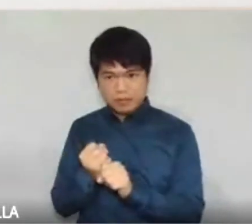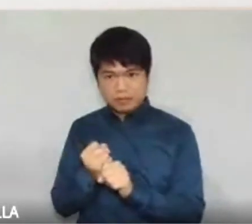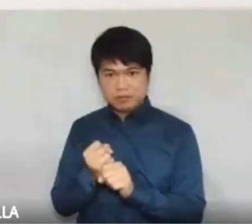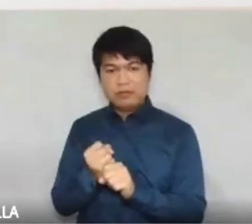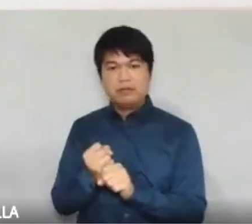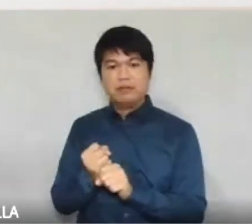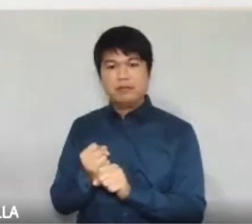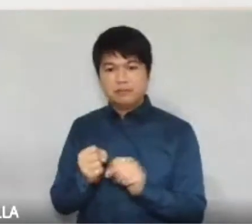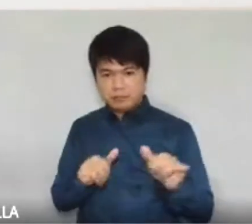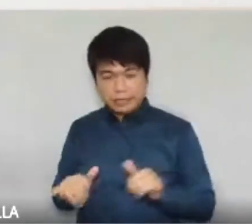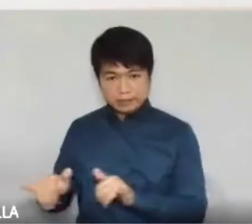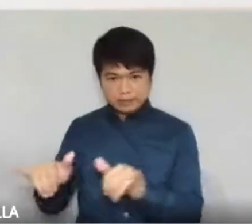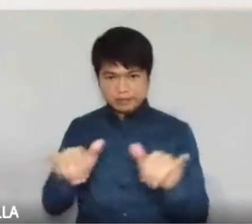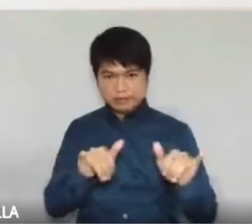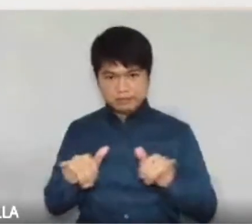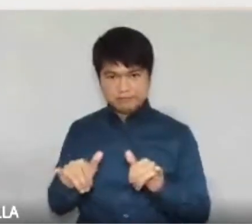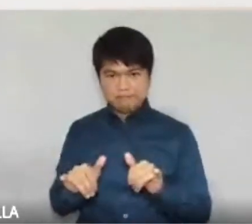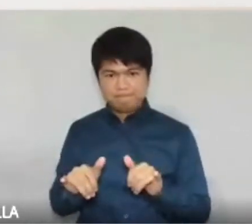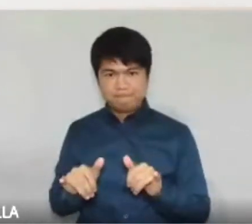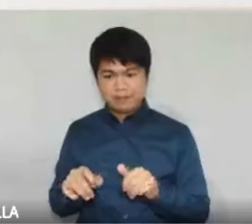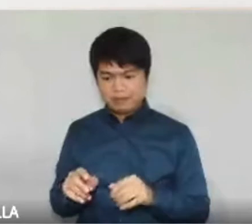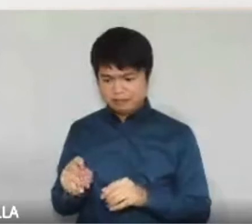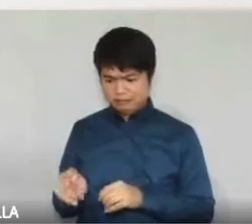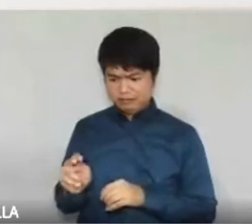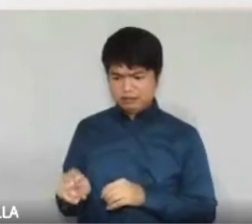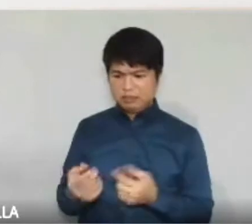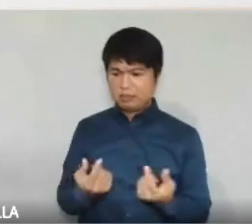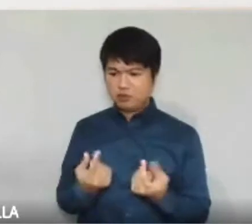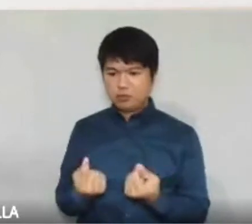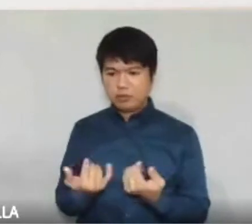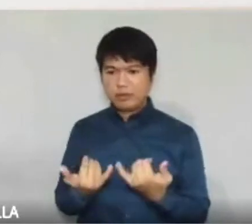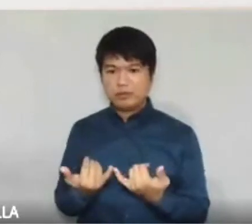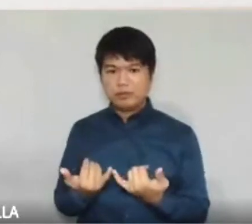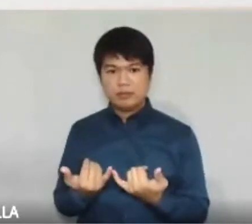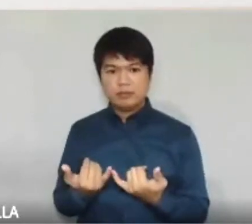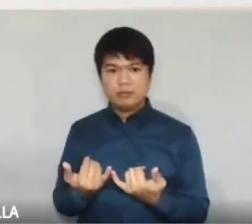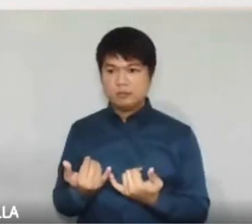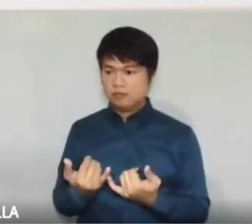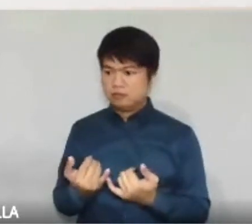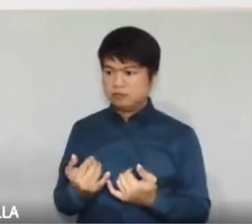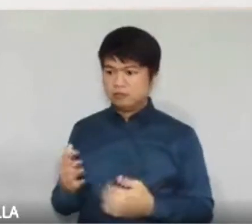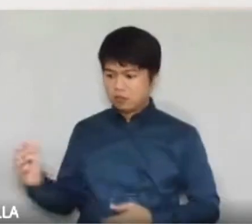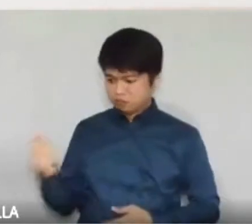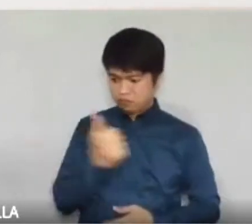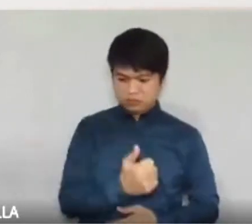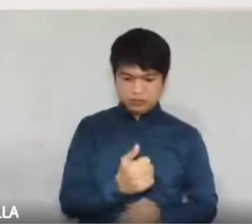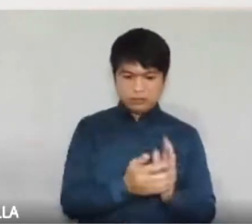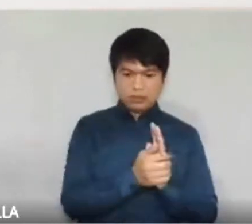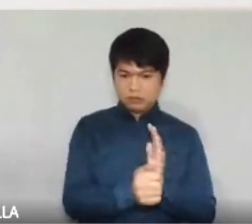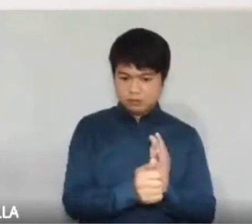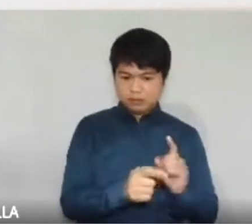standards. Ang kailangan nating gawin ngayon ay kumuha ng mga eksperto sa iba't